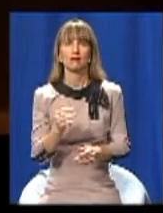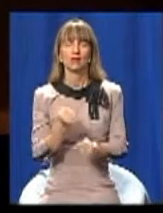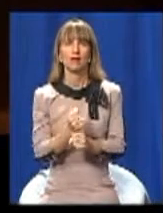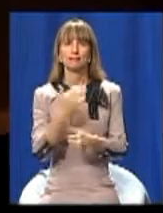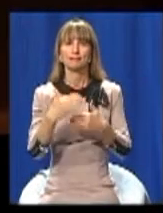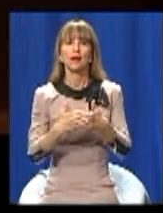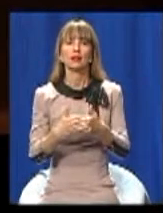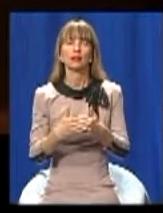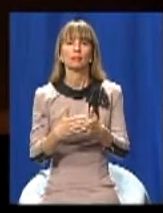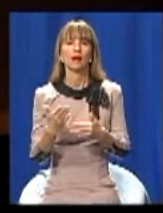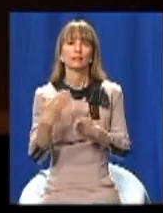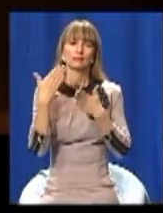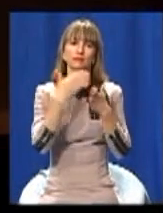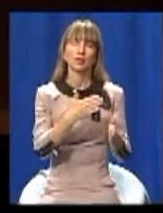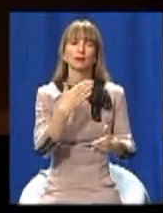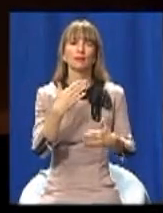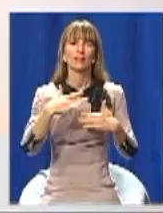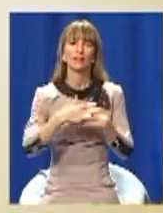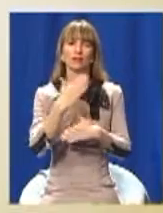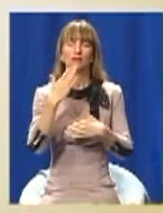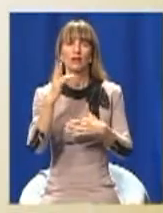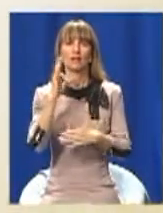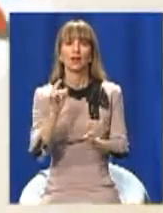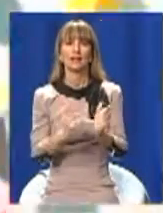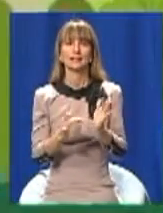перед тим, як відправитися в ліжко в ніч на Різдво.